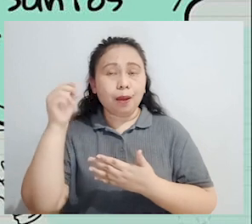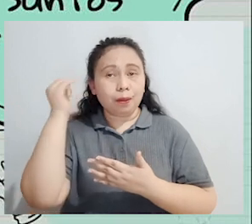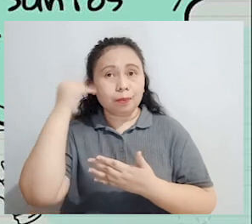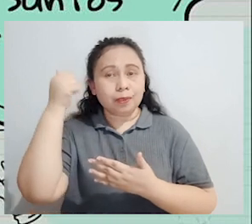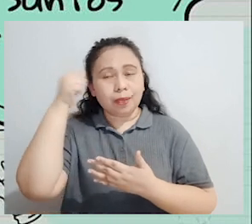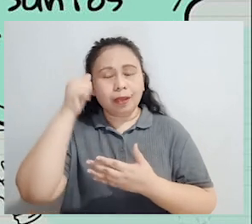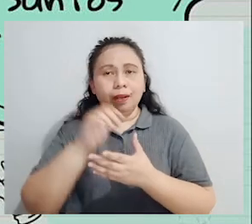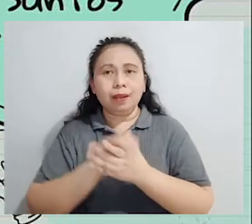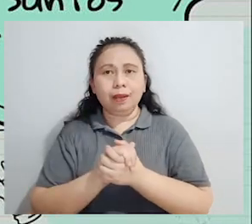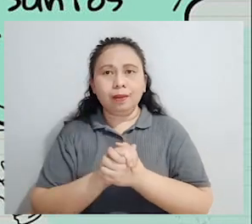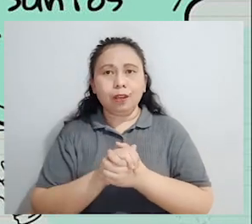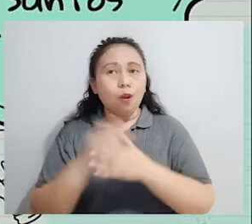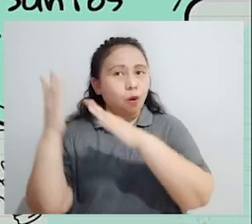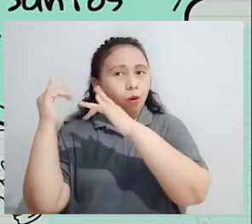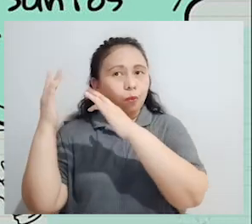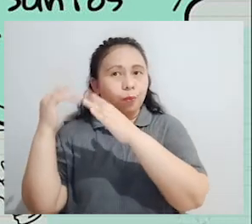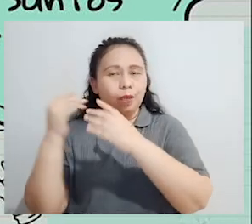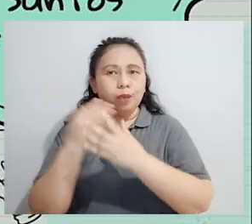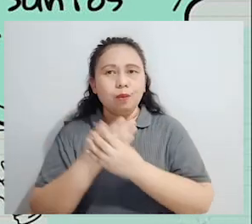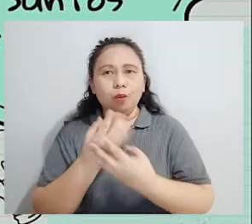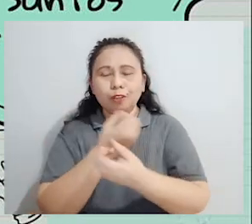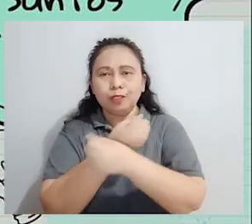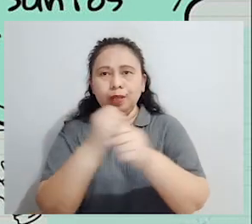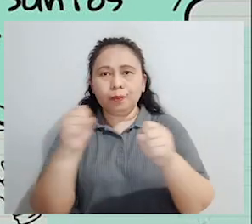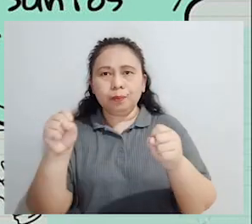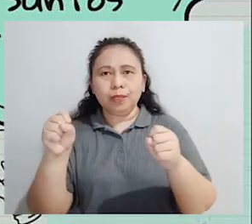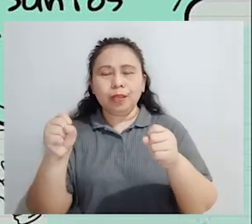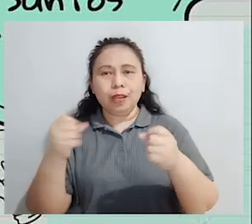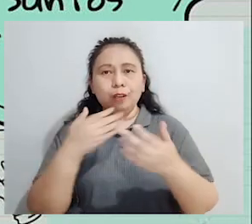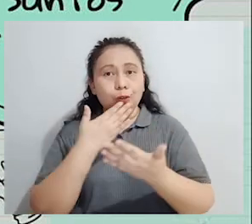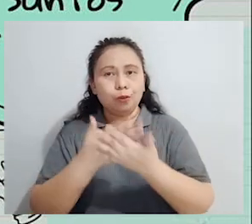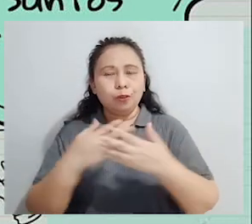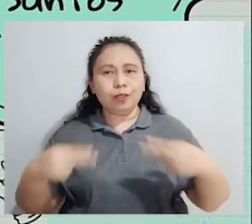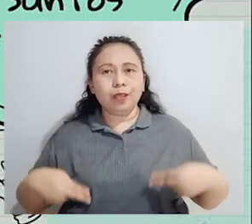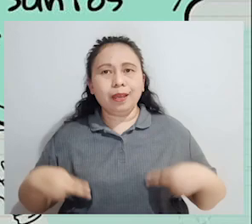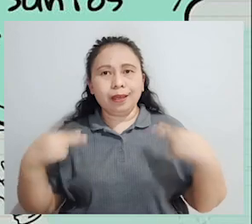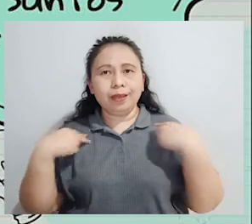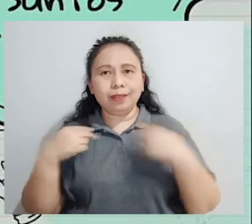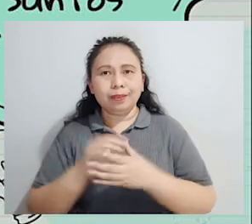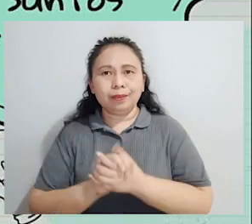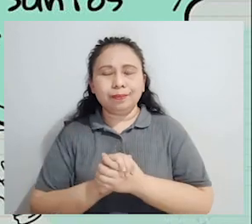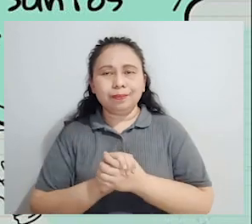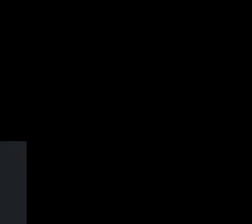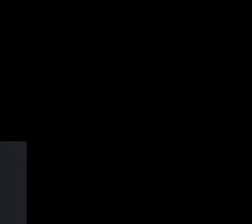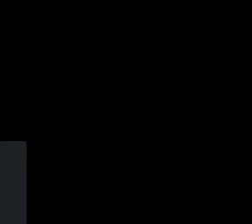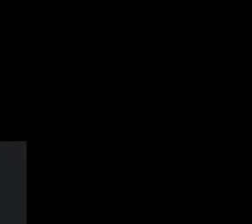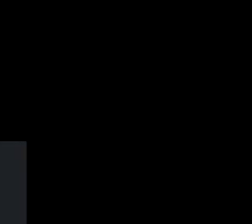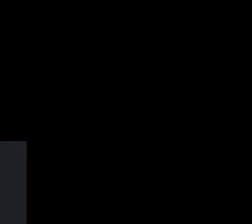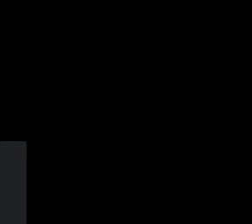Y. Santos, hoping for your safety and wellness. See you around!